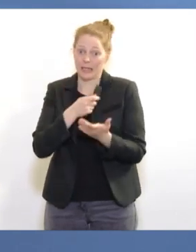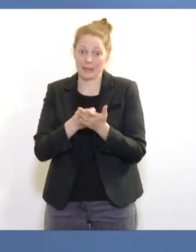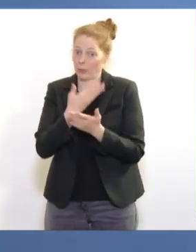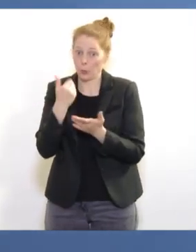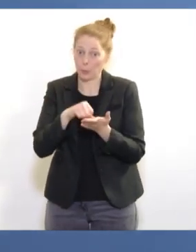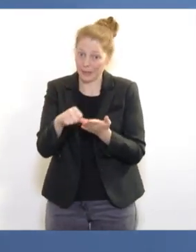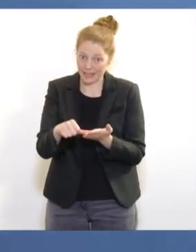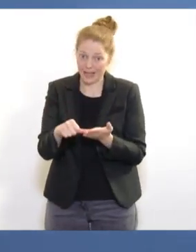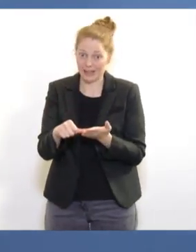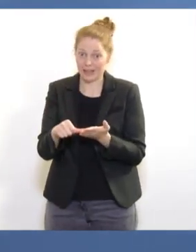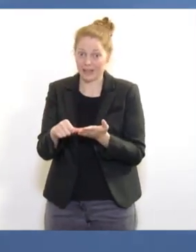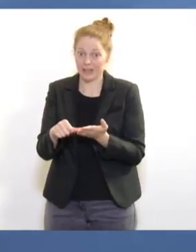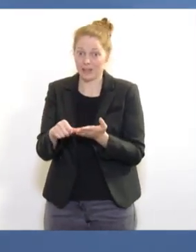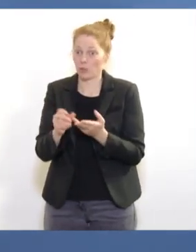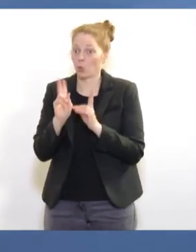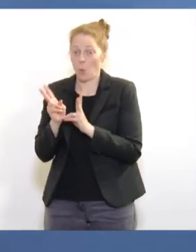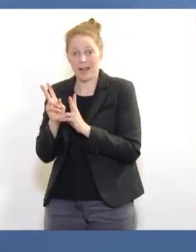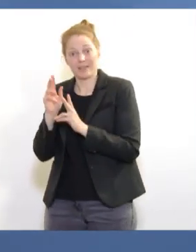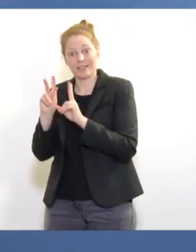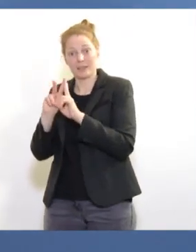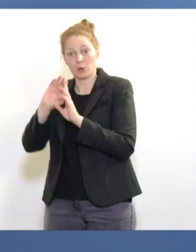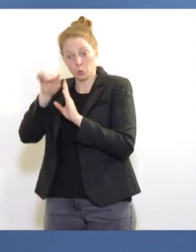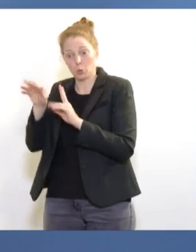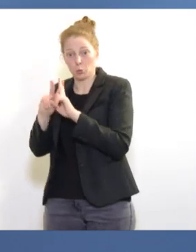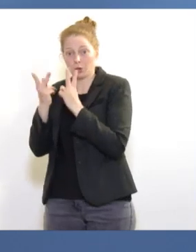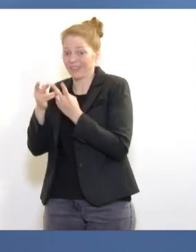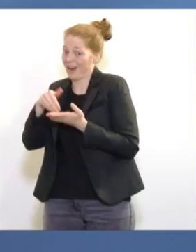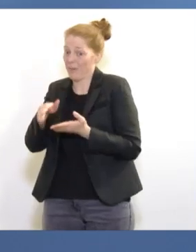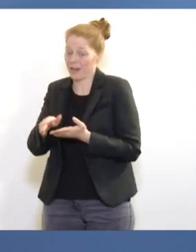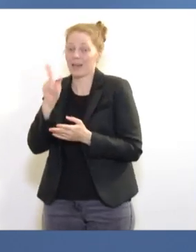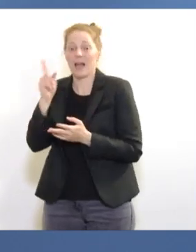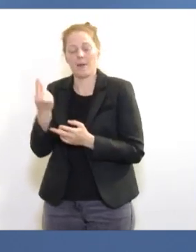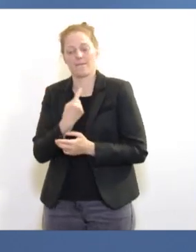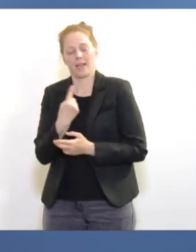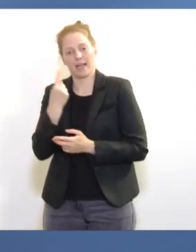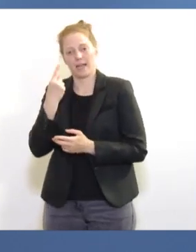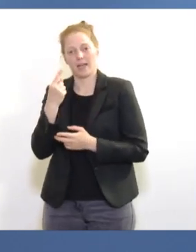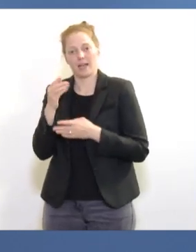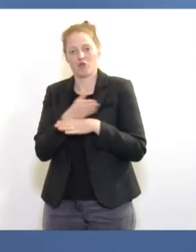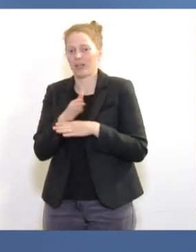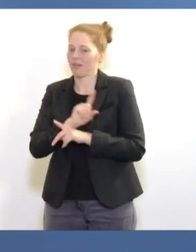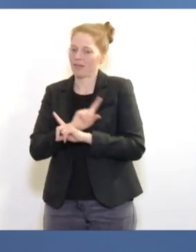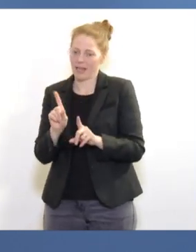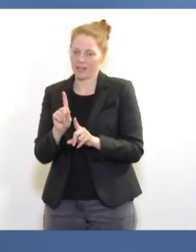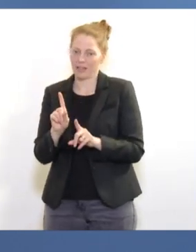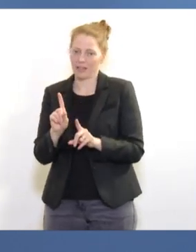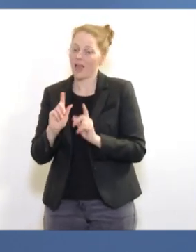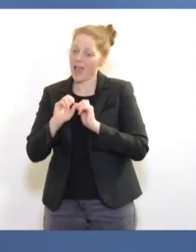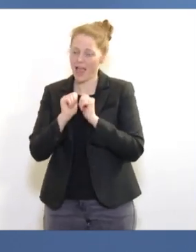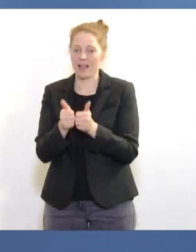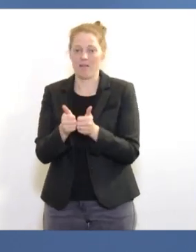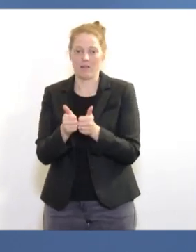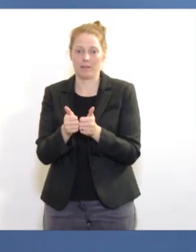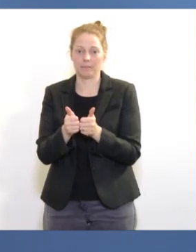Situation decidiert, dass wir die Betriebe nicht am Rennstuhl lassen, sondern dass wir den Betrieben, die